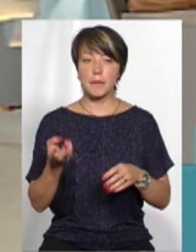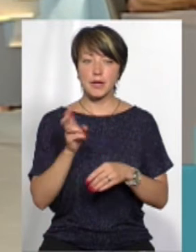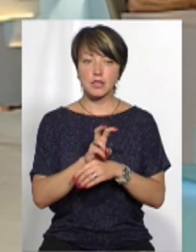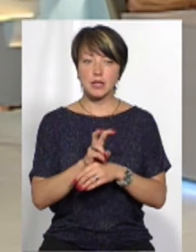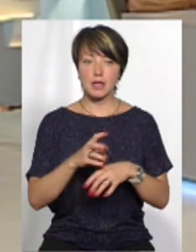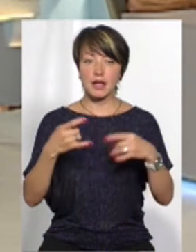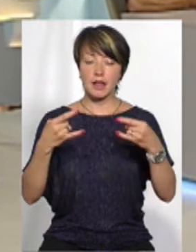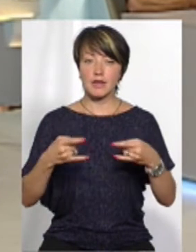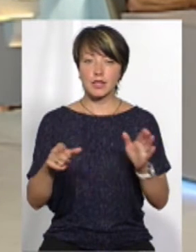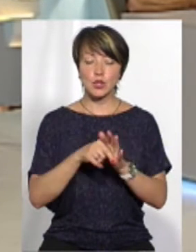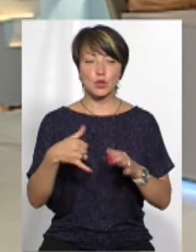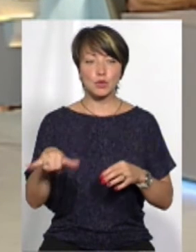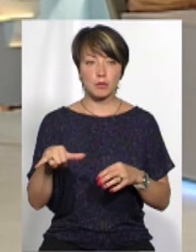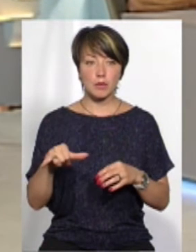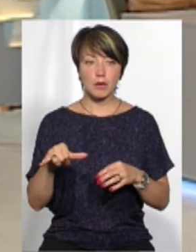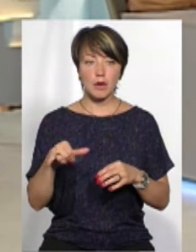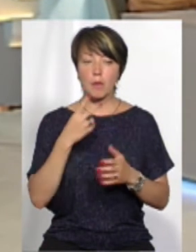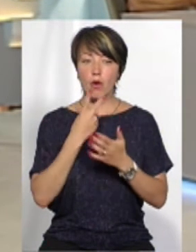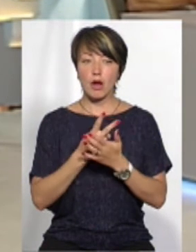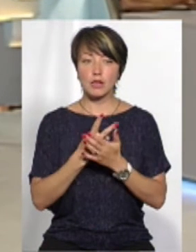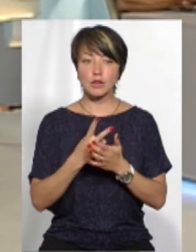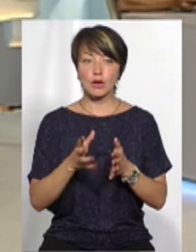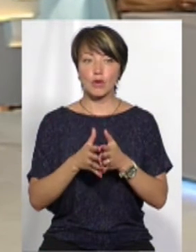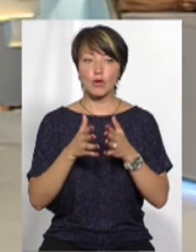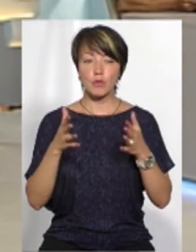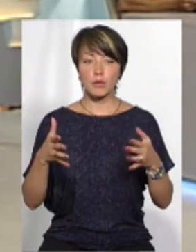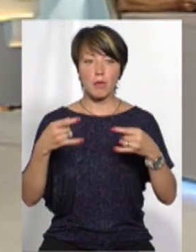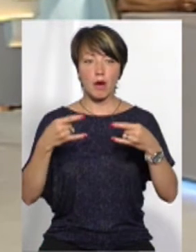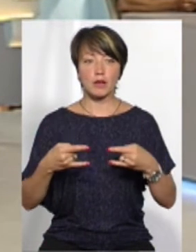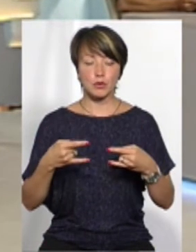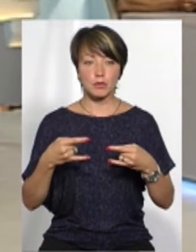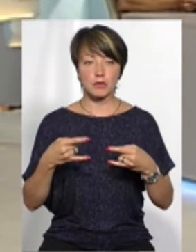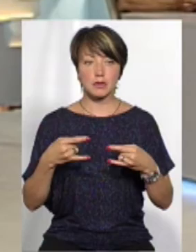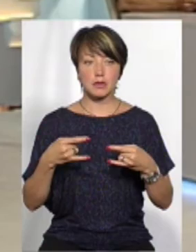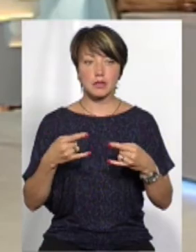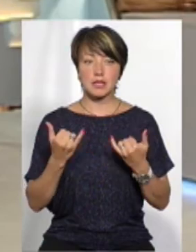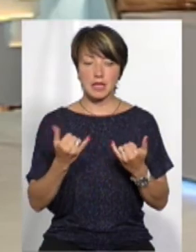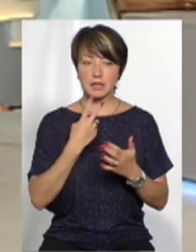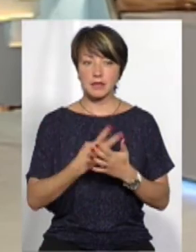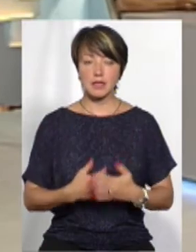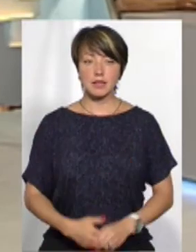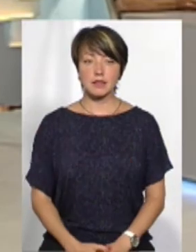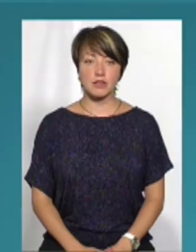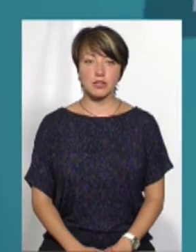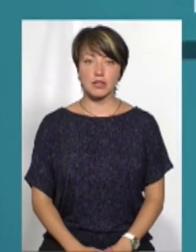на ефір зі сумками, а зараз ми телеглядачам покажемо крупним кадром. Буквально зараз, дивіться.